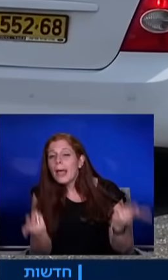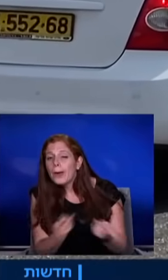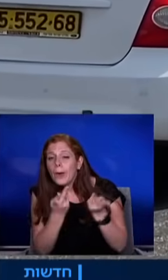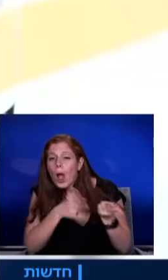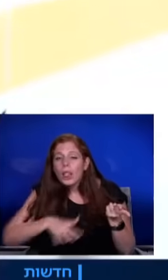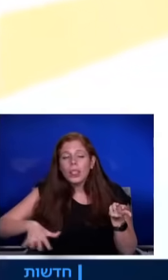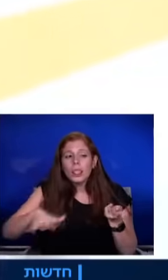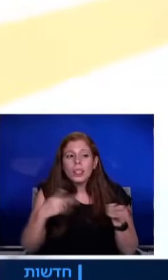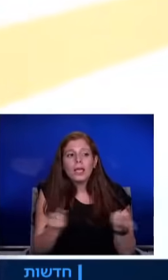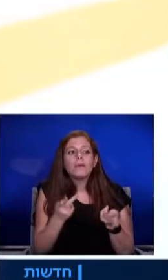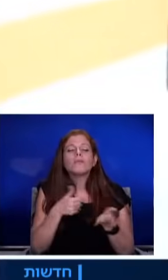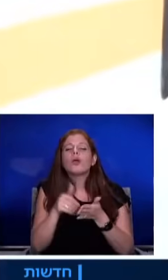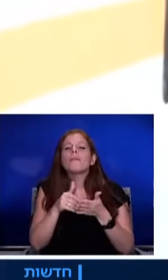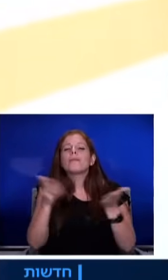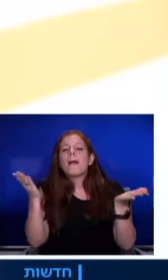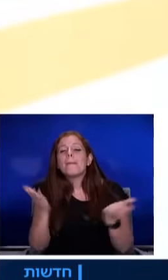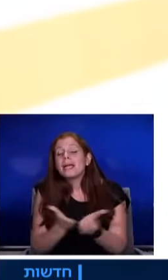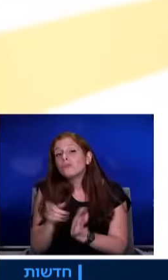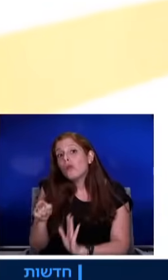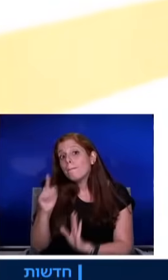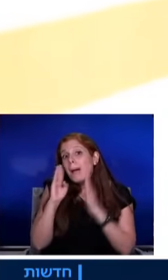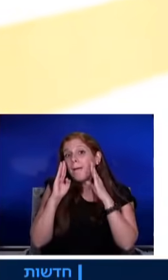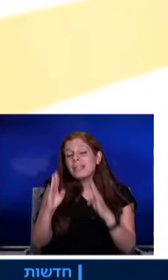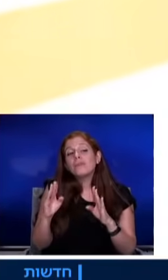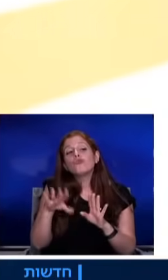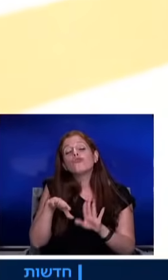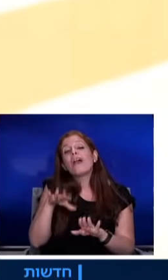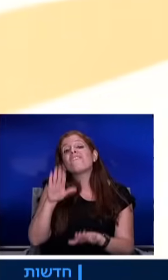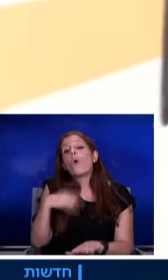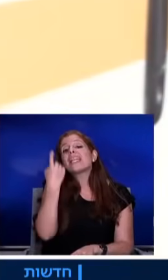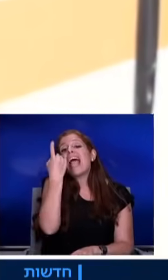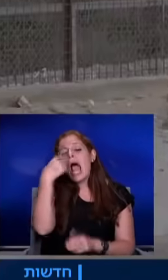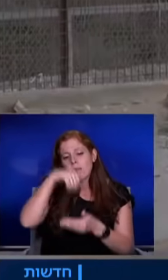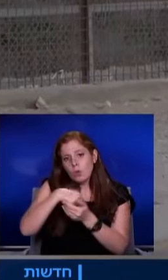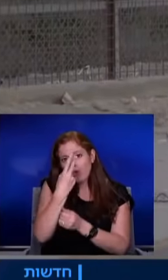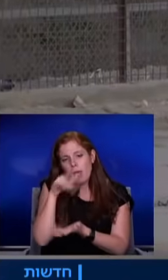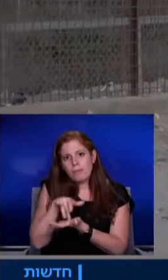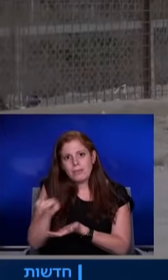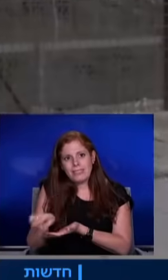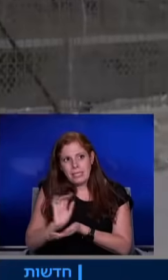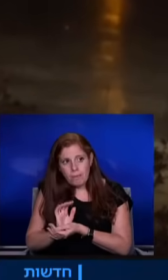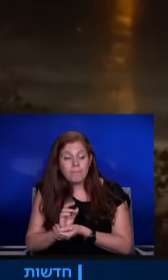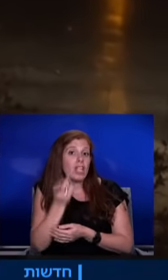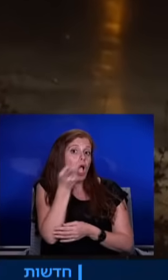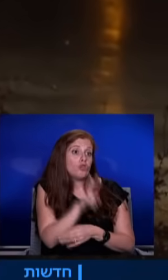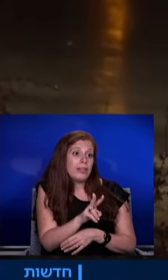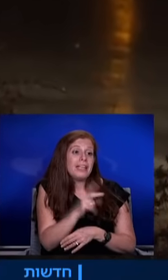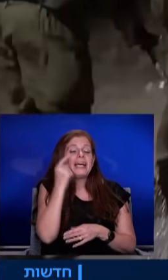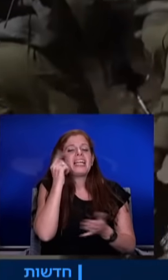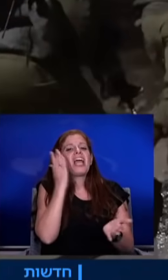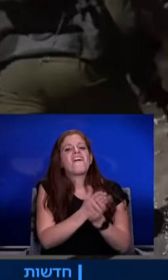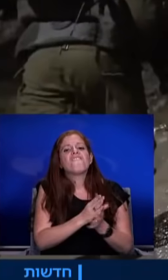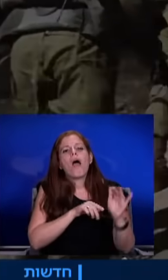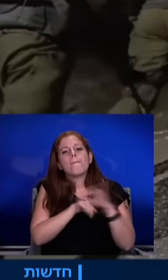להתמקד באזור העמקים, שם לפי הערכות נמצא לפחות אחד משני המחבלים הנמלטים, השני, ככל הנראה, כבר